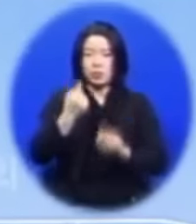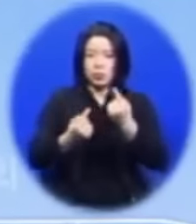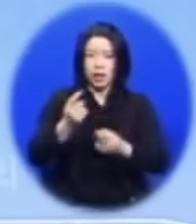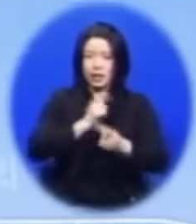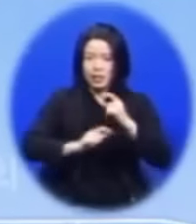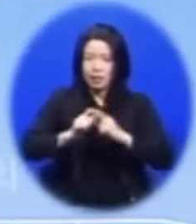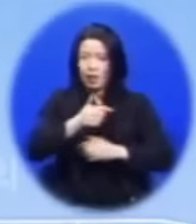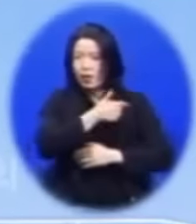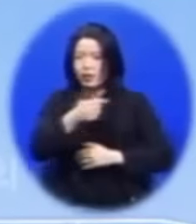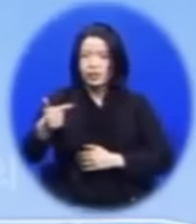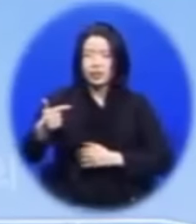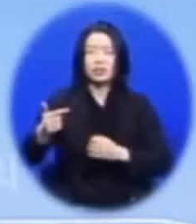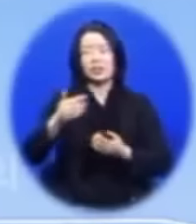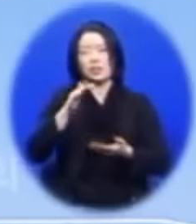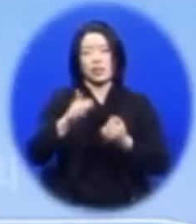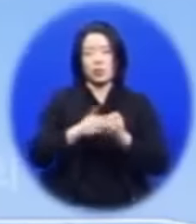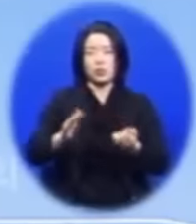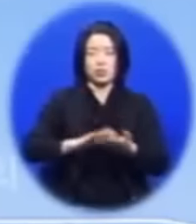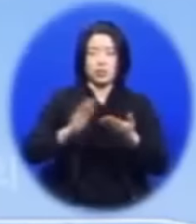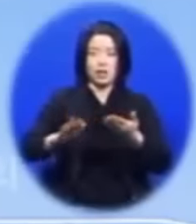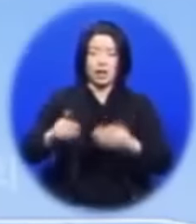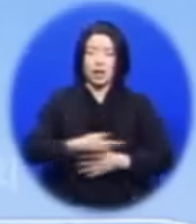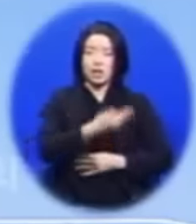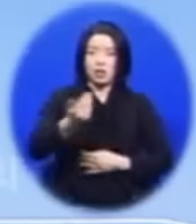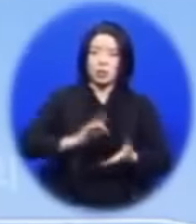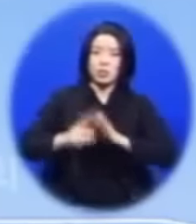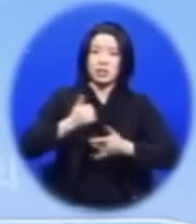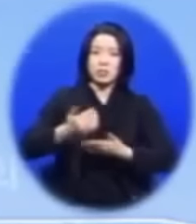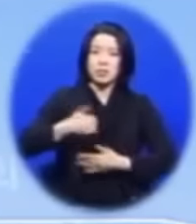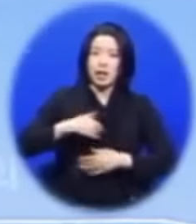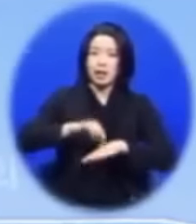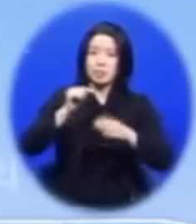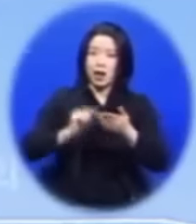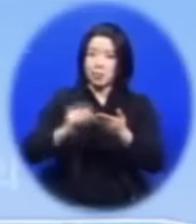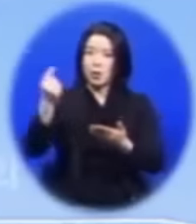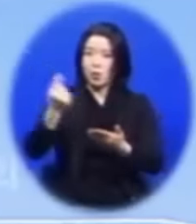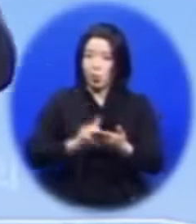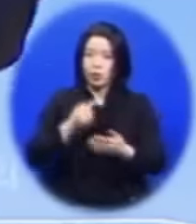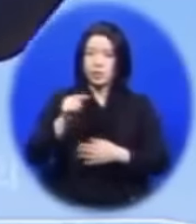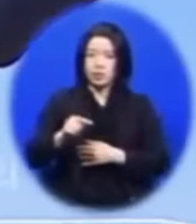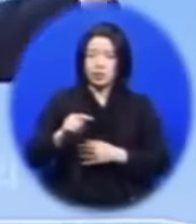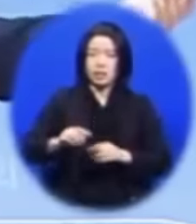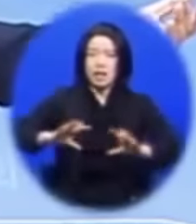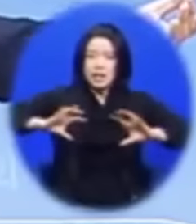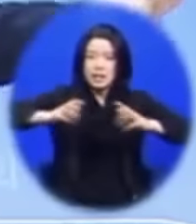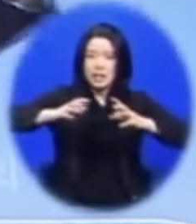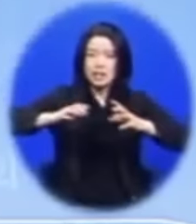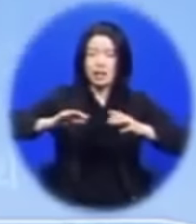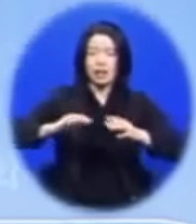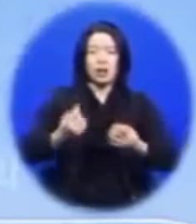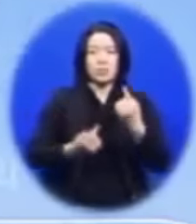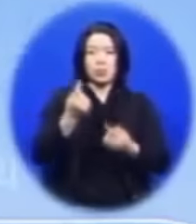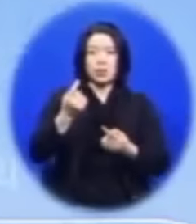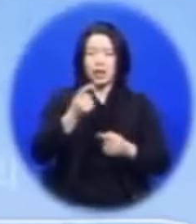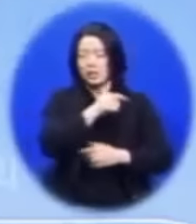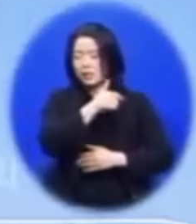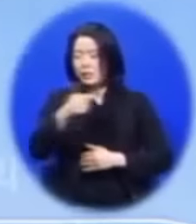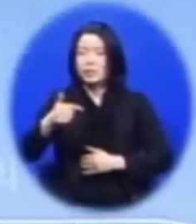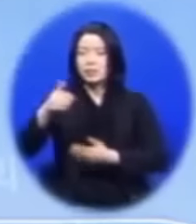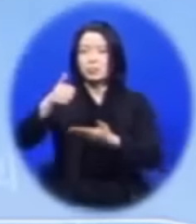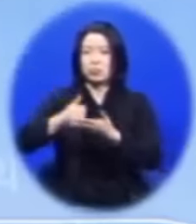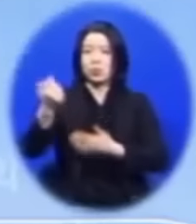때문입니다 여러분 예수님이 내 마음에 오신 것은 세상보다도 크신 분이 오신